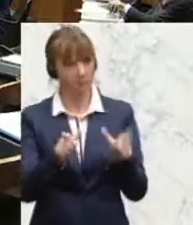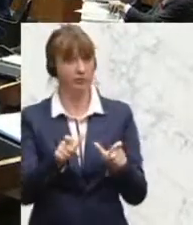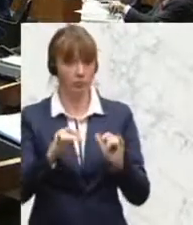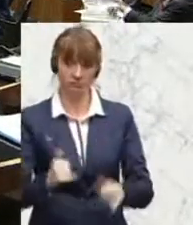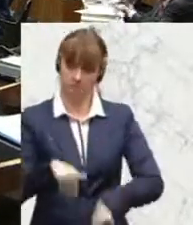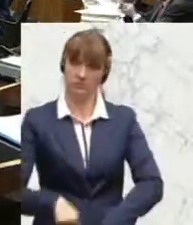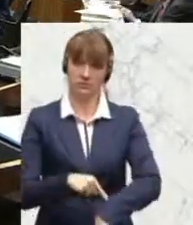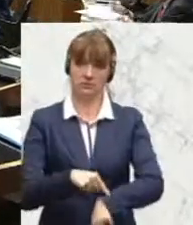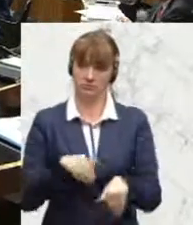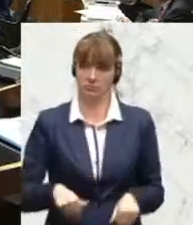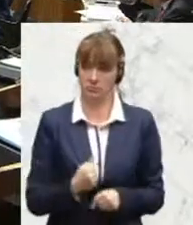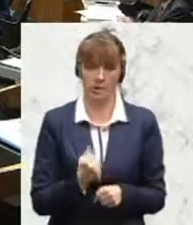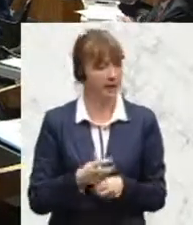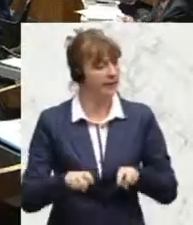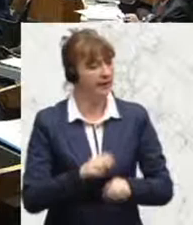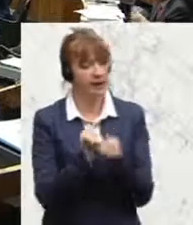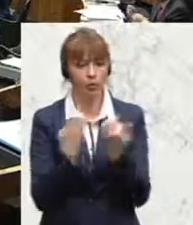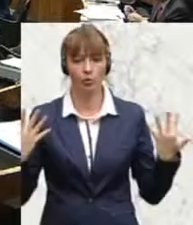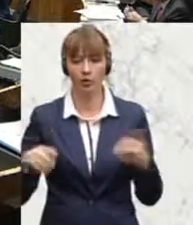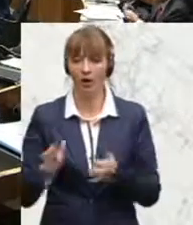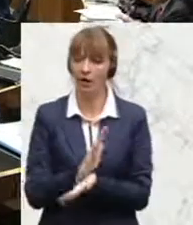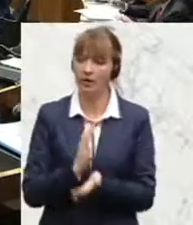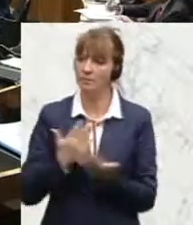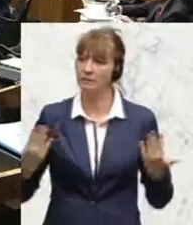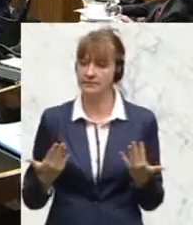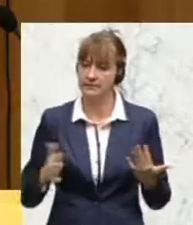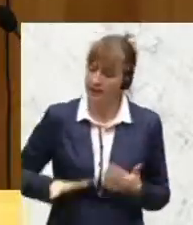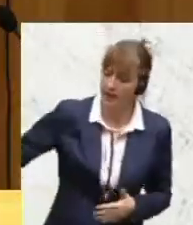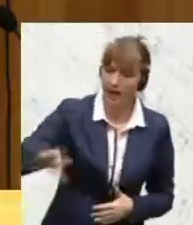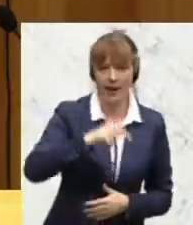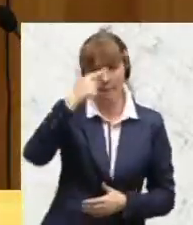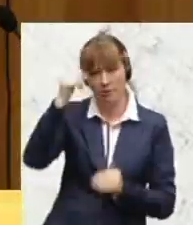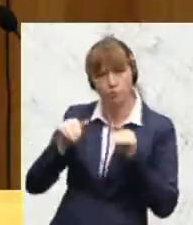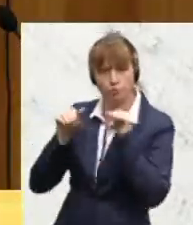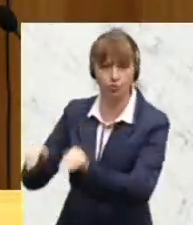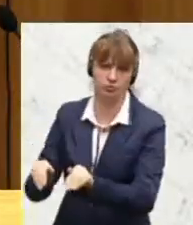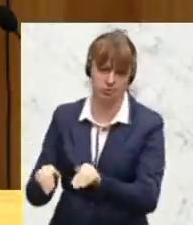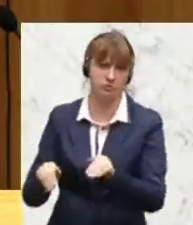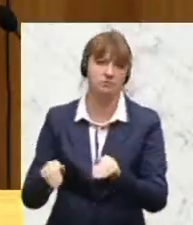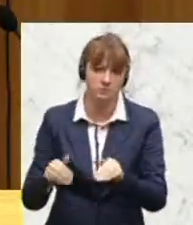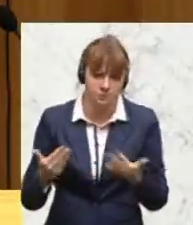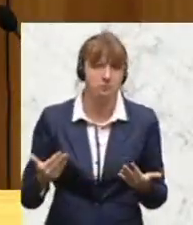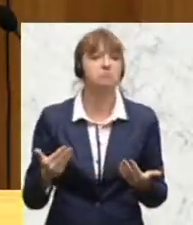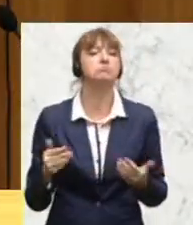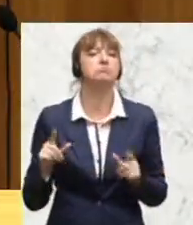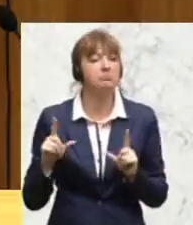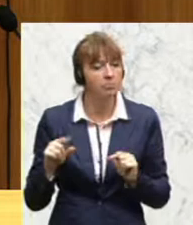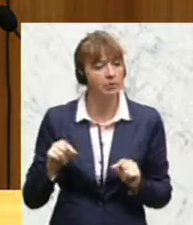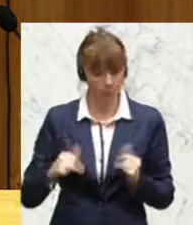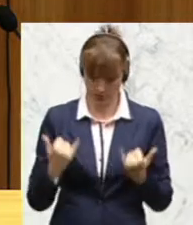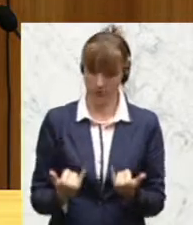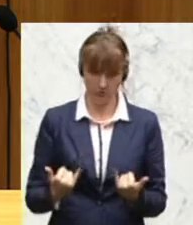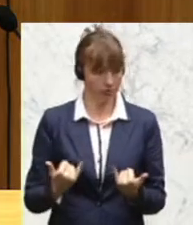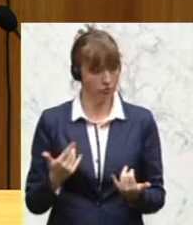Stunde. Die Regierung hat die Aufgaben, den Schutz aller Menschen bestmöglich zu gewährleisten. Und sie erfüllt diese Aufgabe